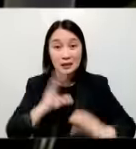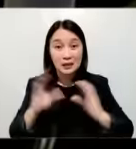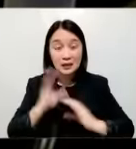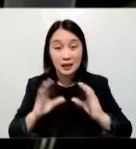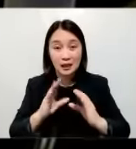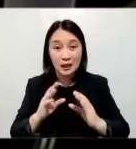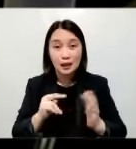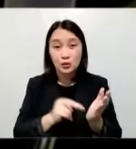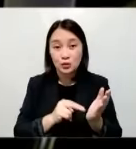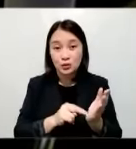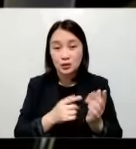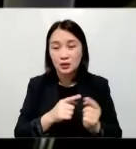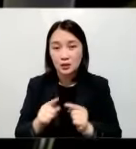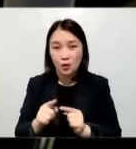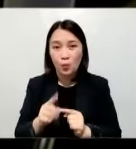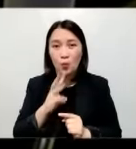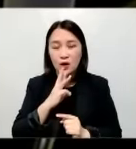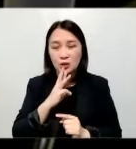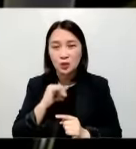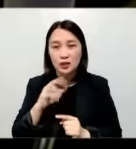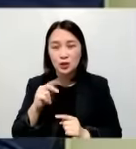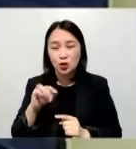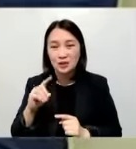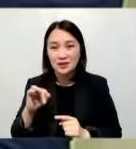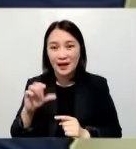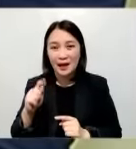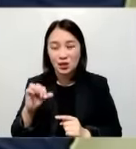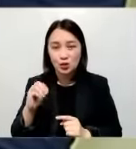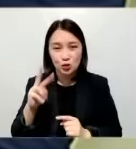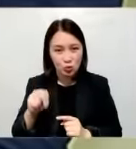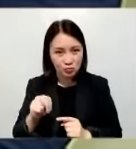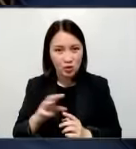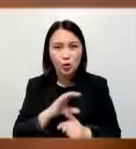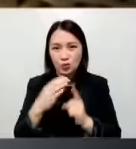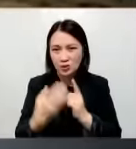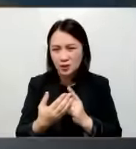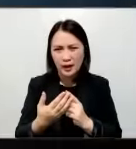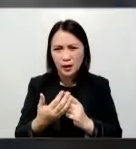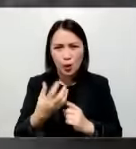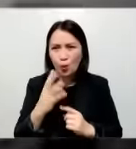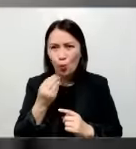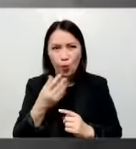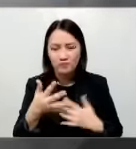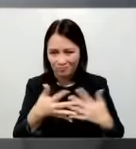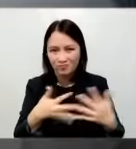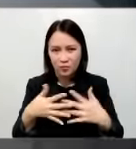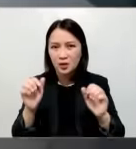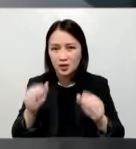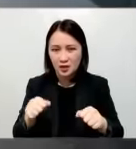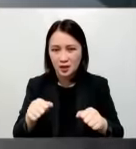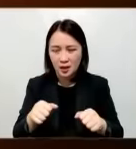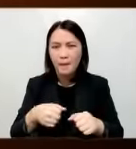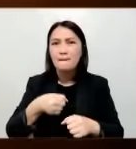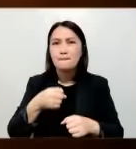Makalintal, ang water intoxication ay isang pambihirang kondisyon na pwedeng mangyari kahit kanino. Kapag daw kasi uminom ng sobrang dami